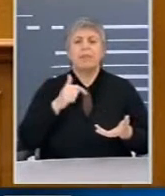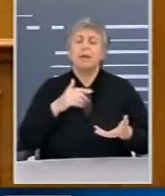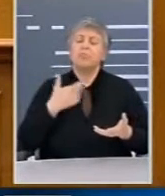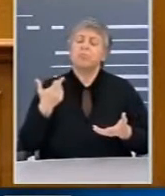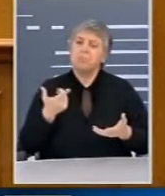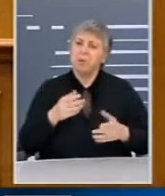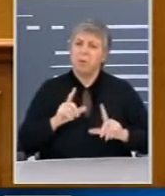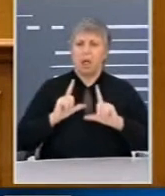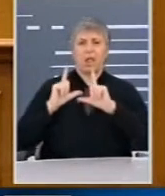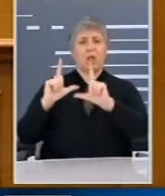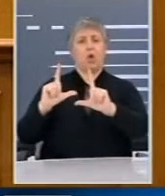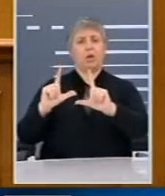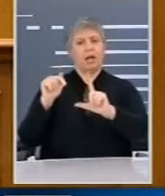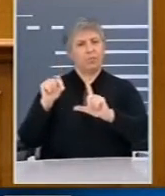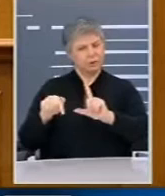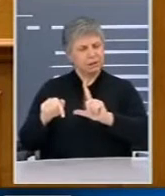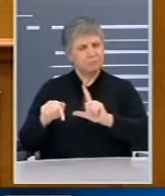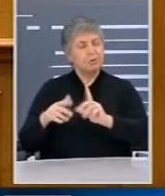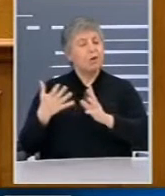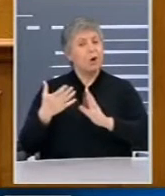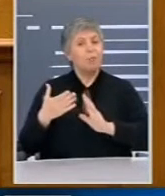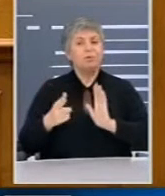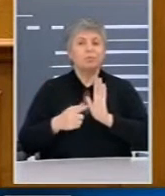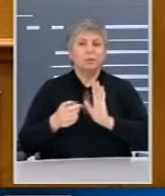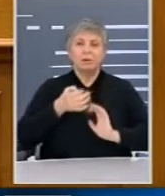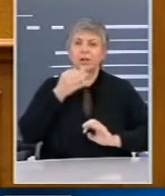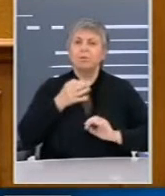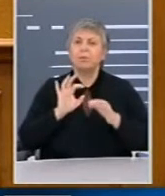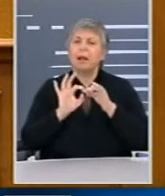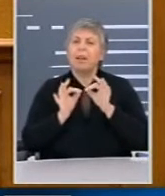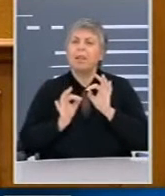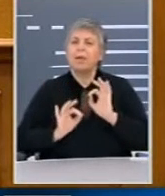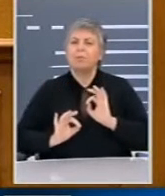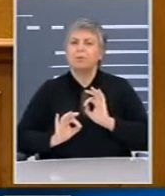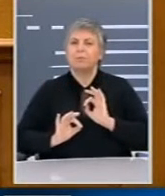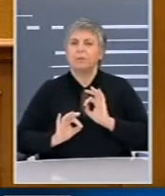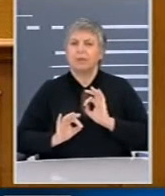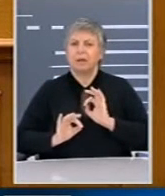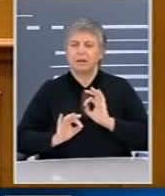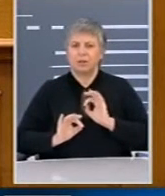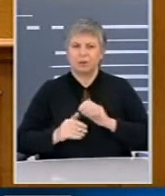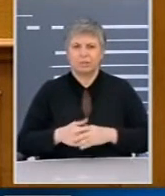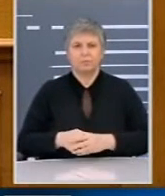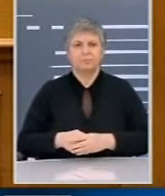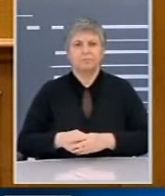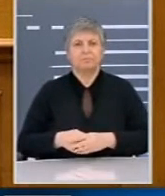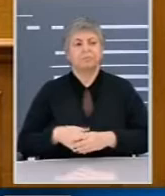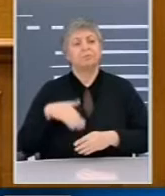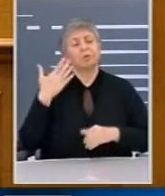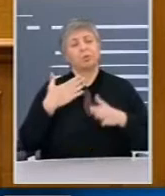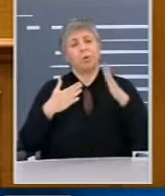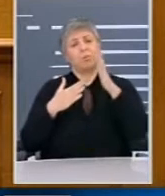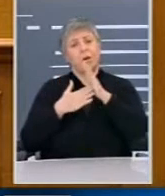λεπτομέρειες. Όπως γεγονός ότι το γεγονός τα πολύ δάνεια. Κύριε Παπαδόπουλε, ένα